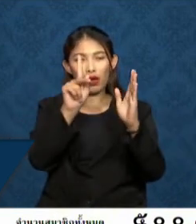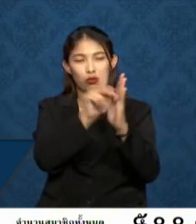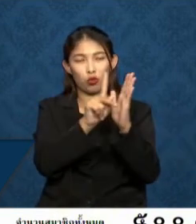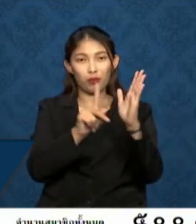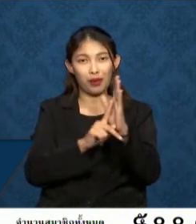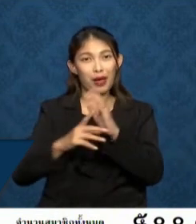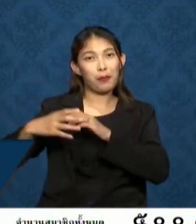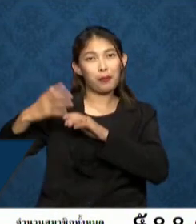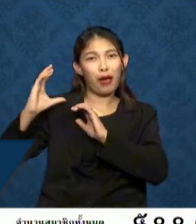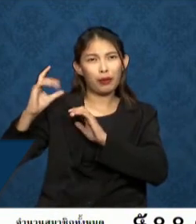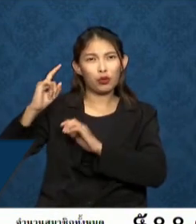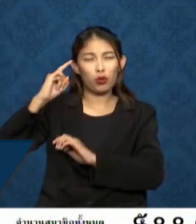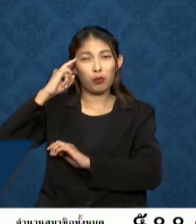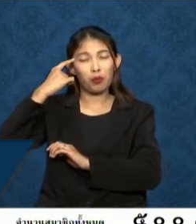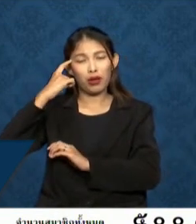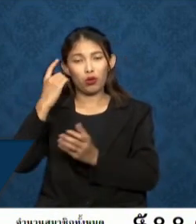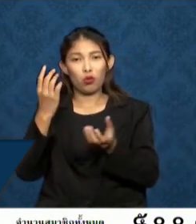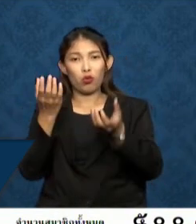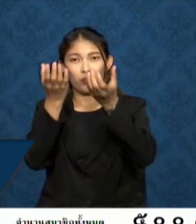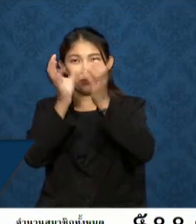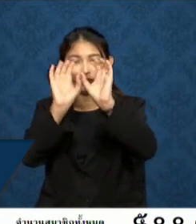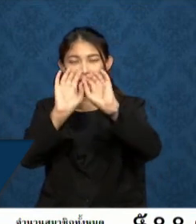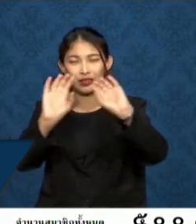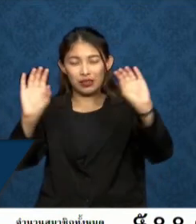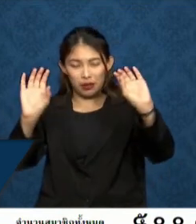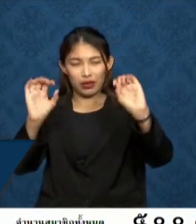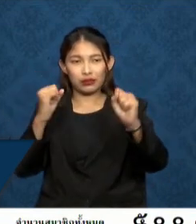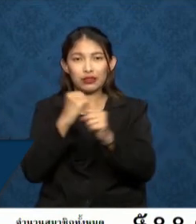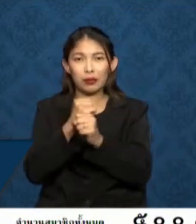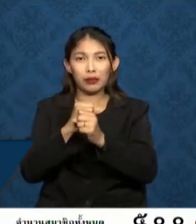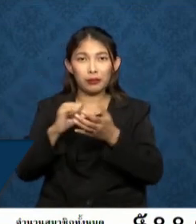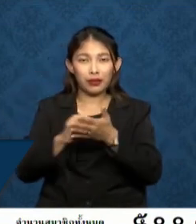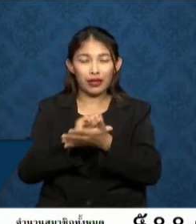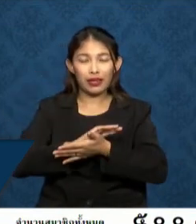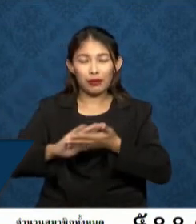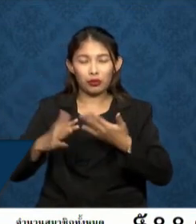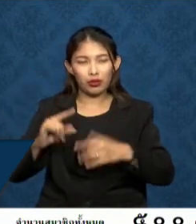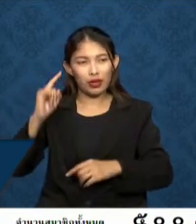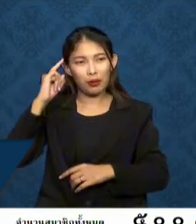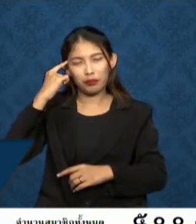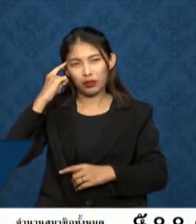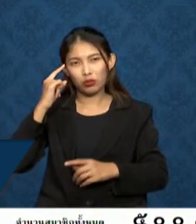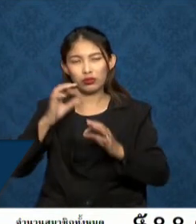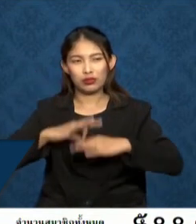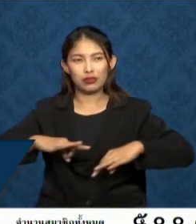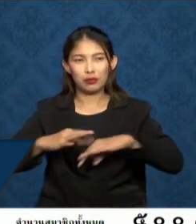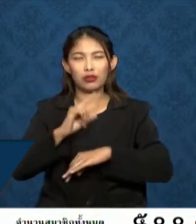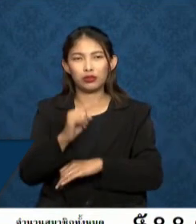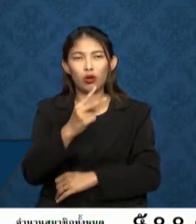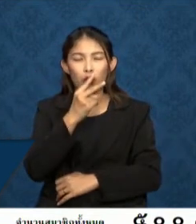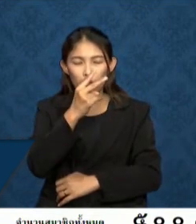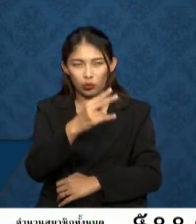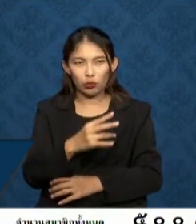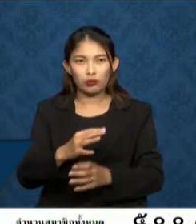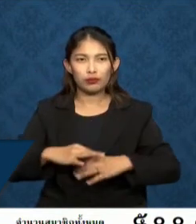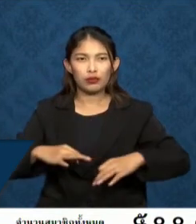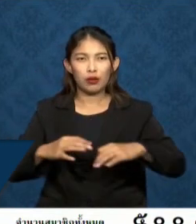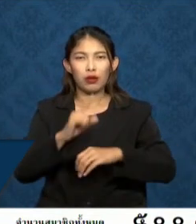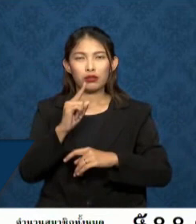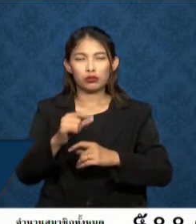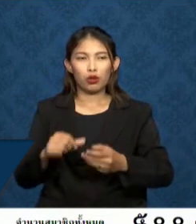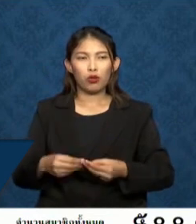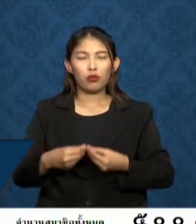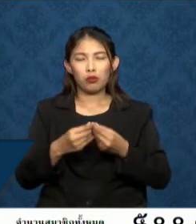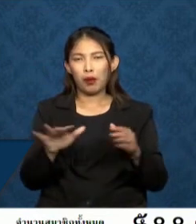นตร์ไม่รู้ว่ารัฐบาลจะมาหรือยังนะครับเพราะฉะนั้นก็ดูตรงนี้ด้วยนะครับเพราะฉะนั้นมันต้องไปพร้อม